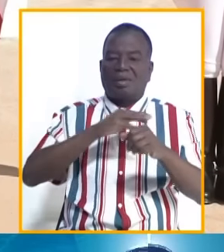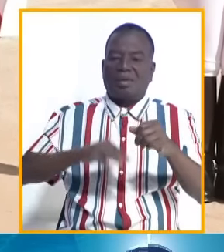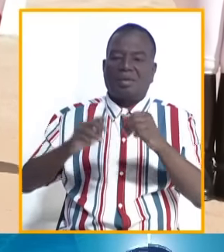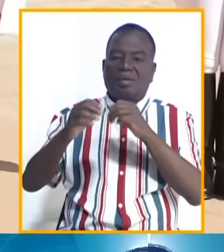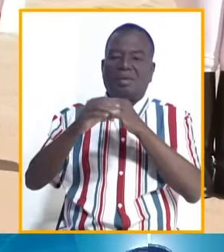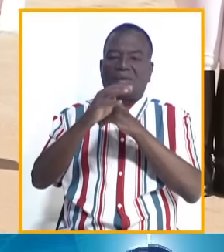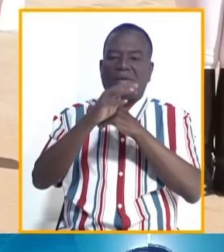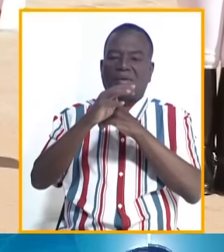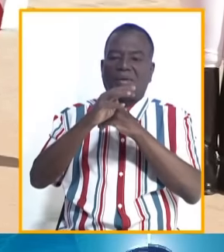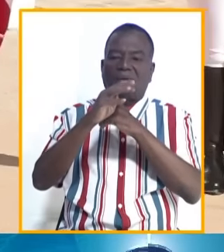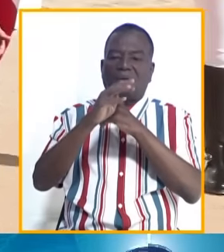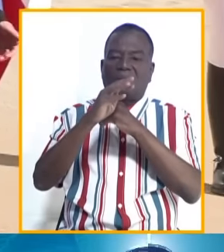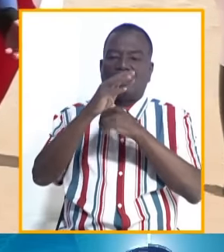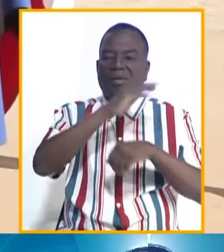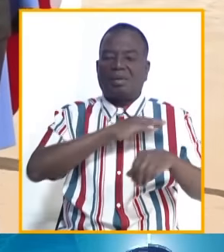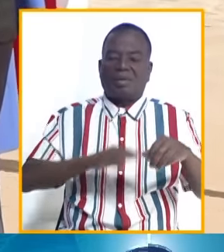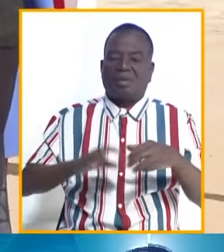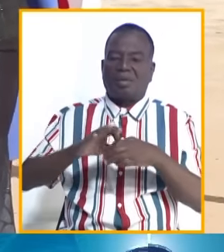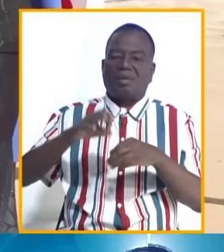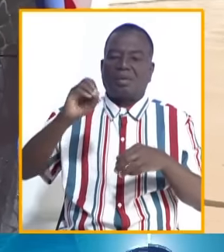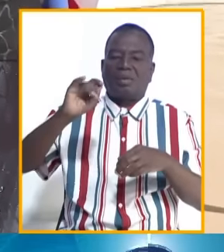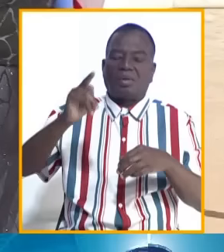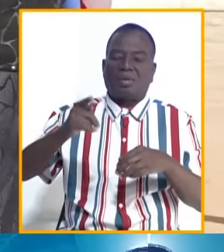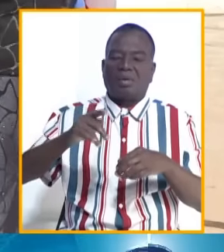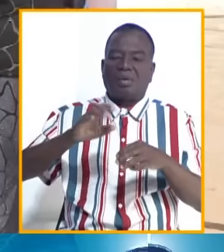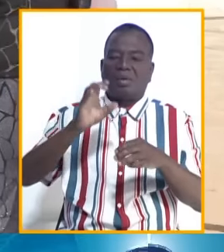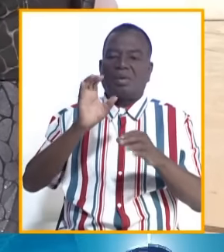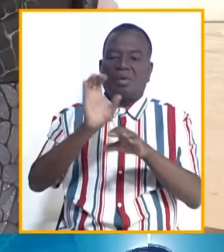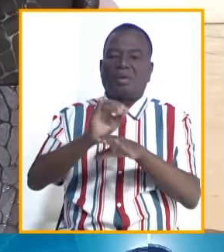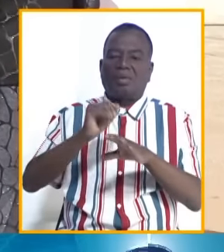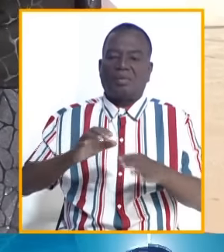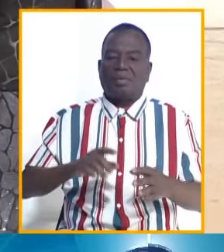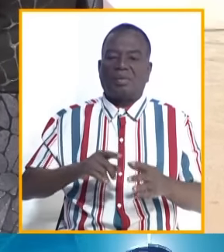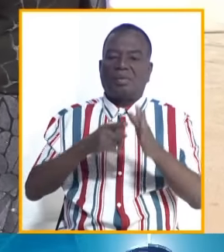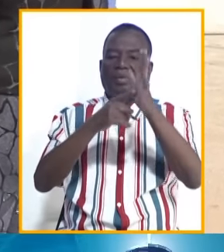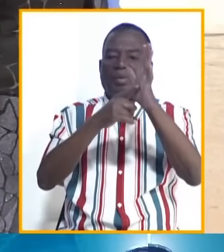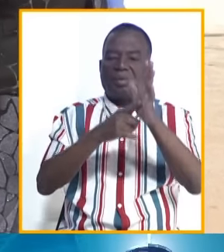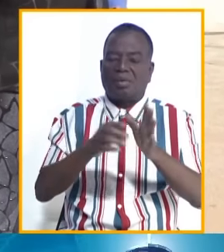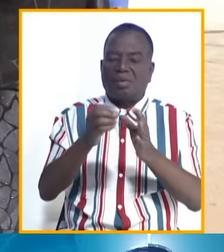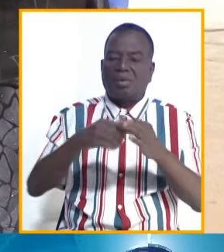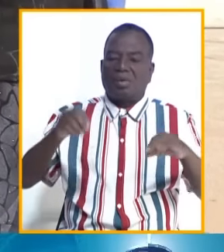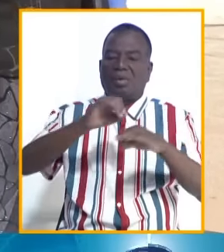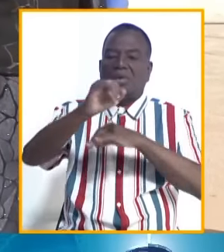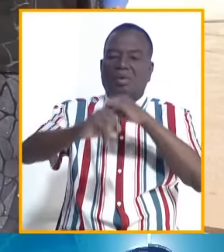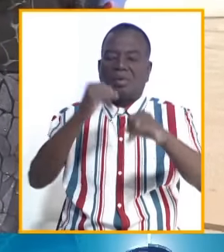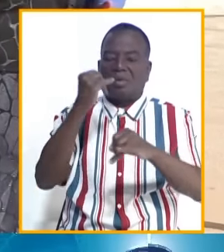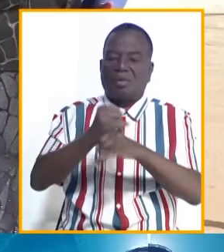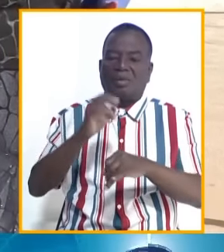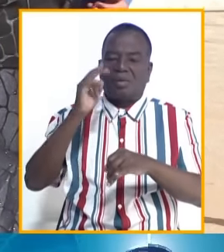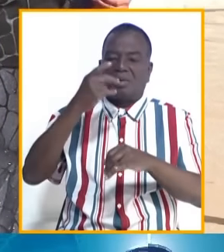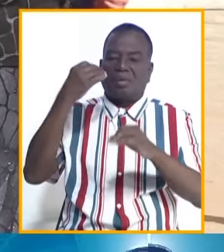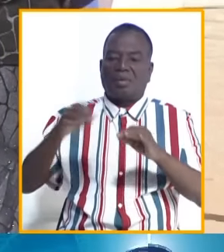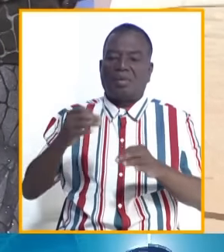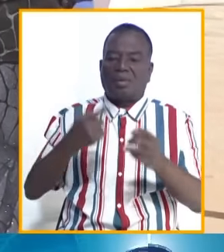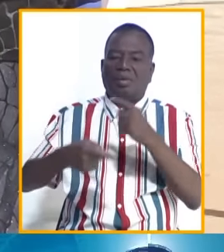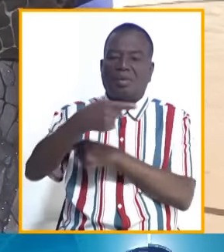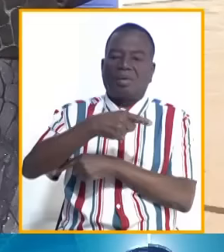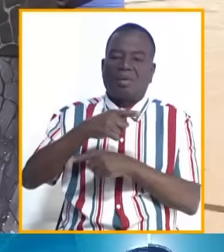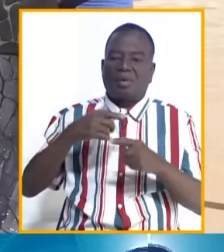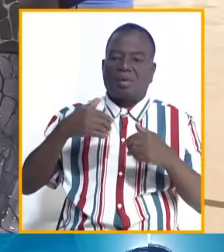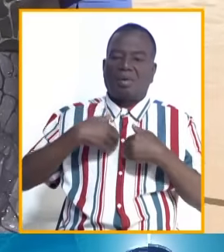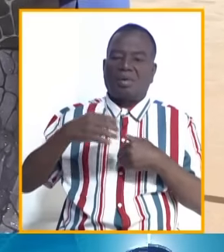francophonie, un événement auquel bon nombre de chefs d'État et de gouvernement des pays membres de l'OIF sont présents. La Côte d'Ivoire y